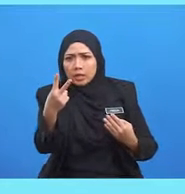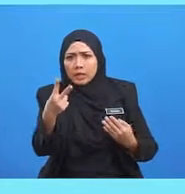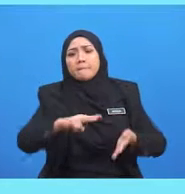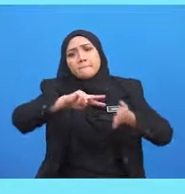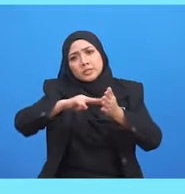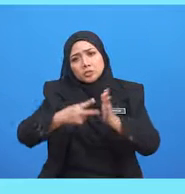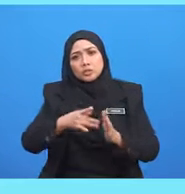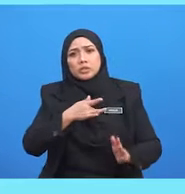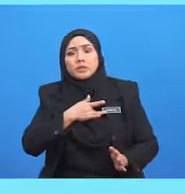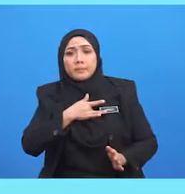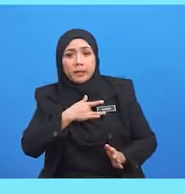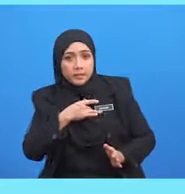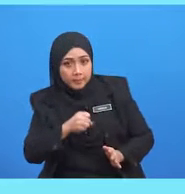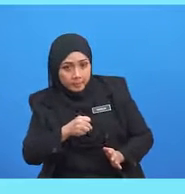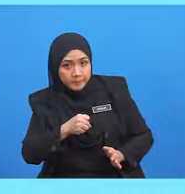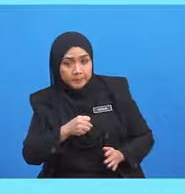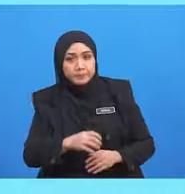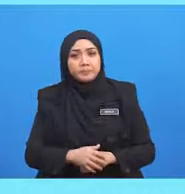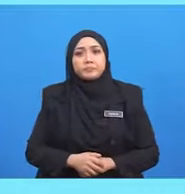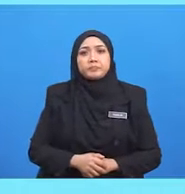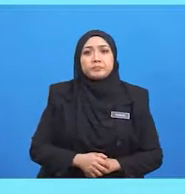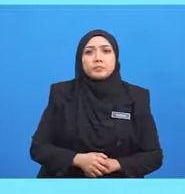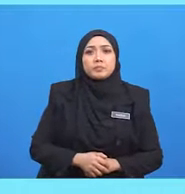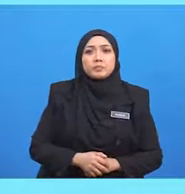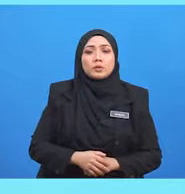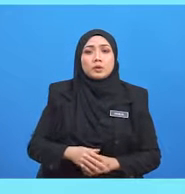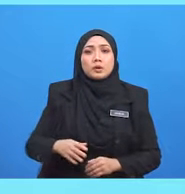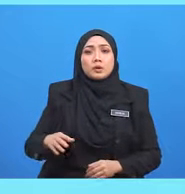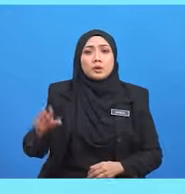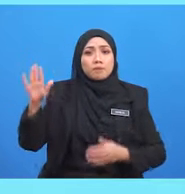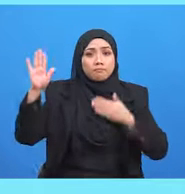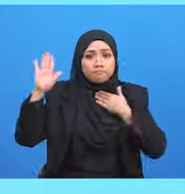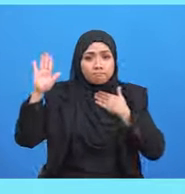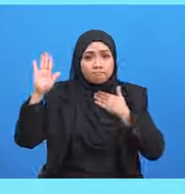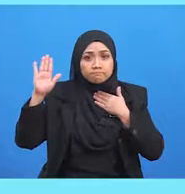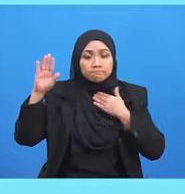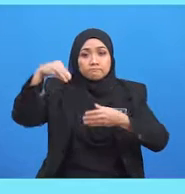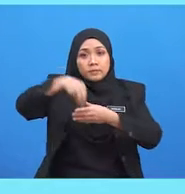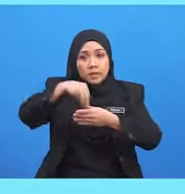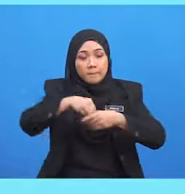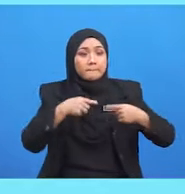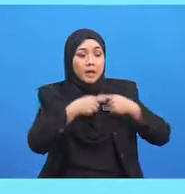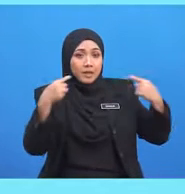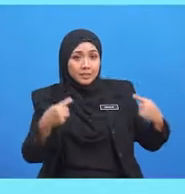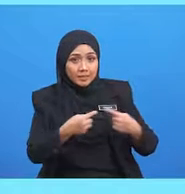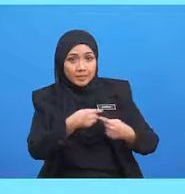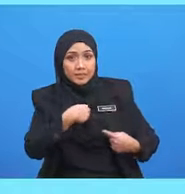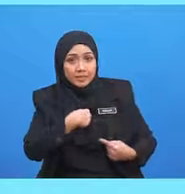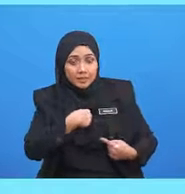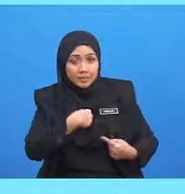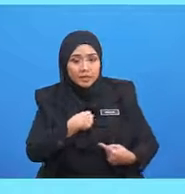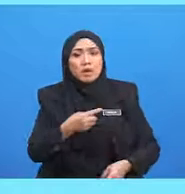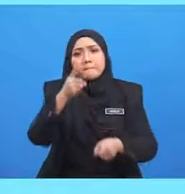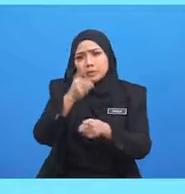aspek maksud iman ini. Iman adalah mengakui atau membenarkannya di dalam hati